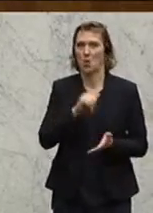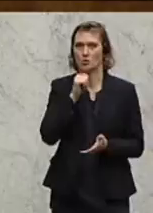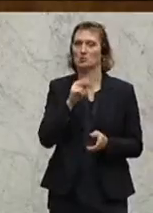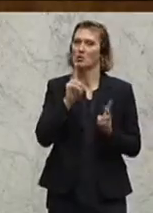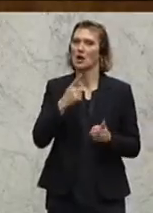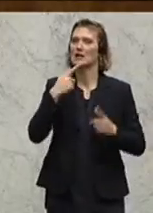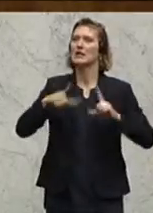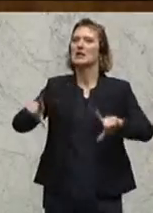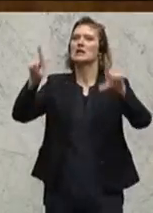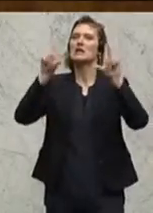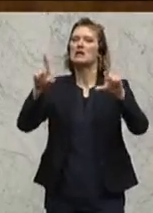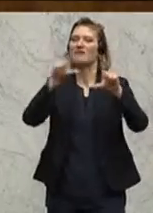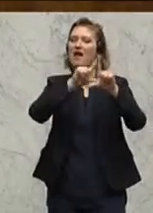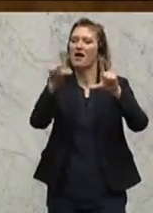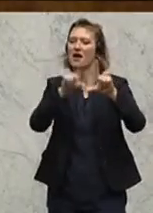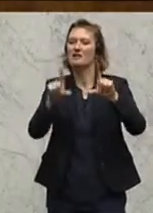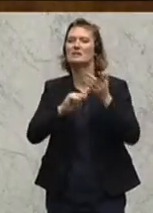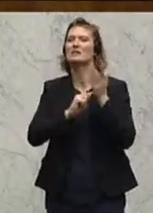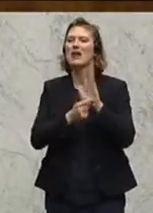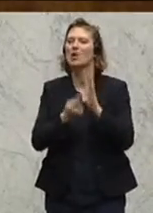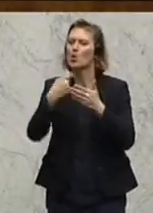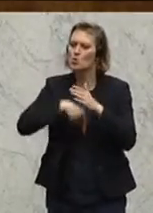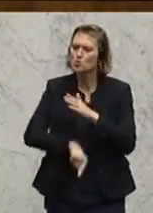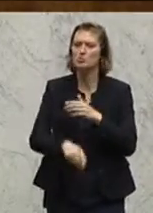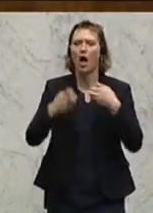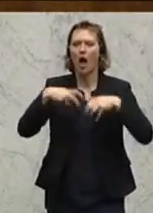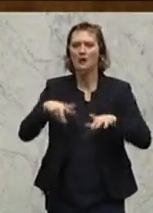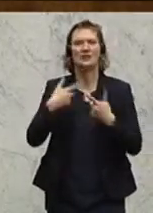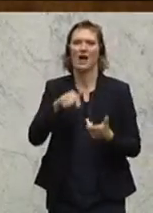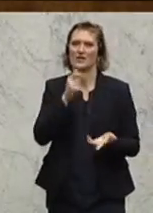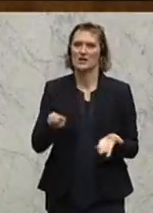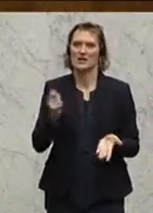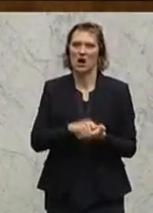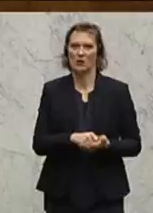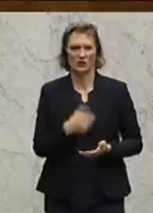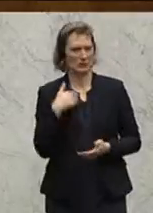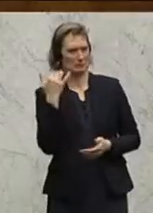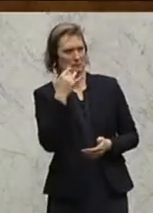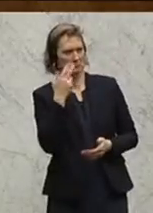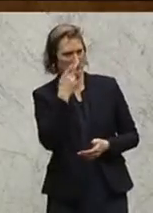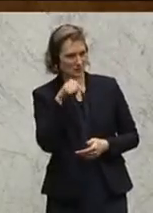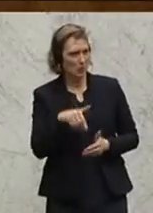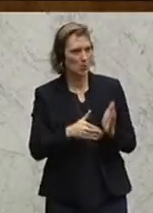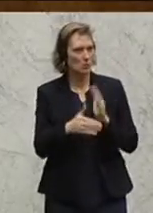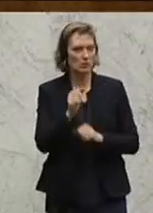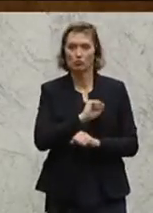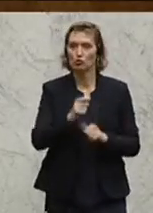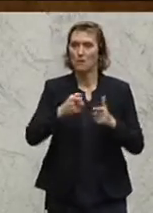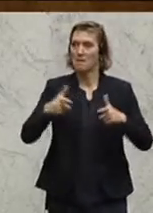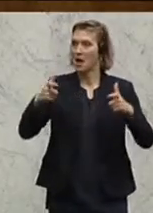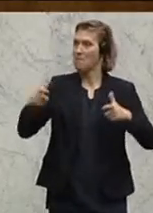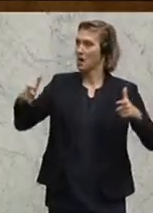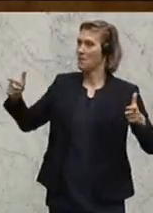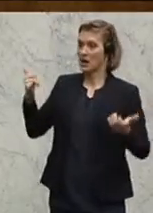Alleine Hinweisschilder am Eingang sozusagen weisen darauf hin, dass der Eintritt für unter 18-Jährige verboten ist. Und wenn man sich ansieht, wie rasch dieses System in Österreich